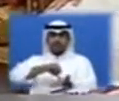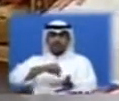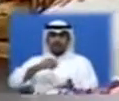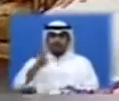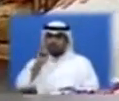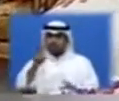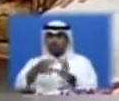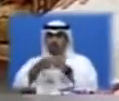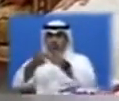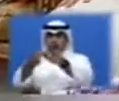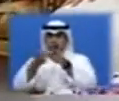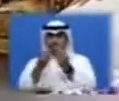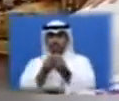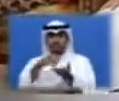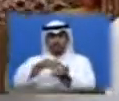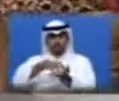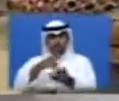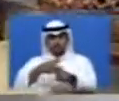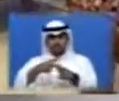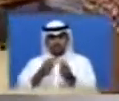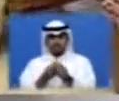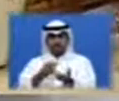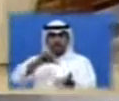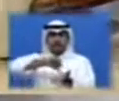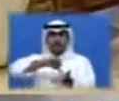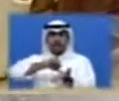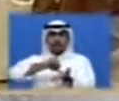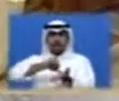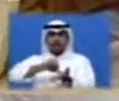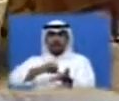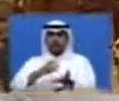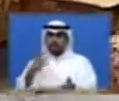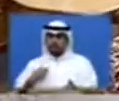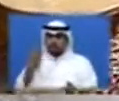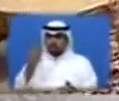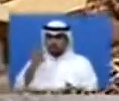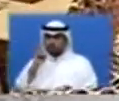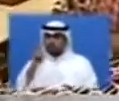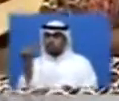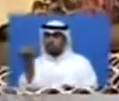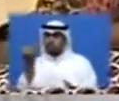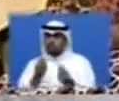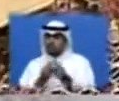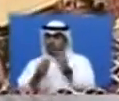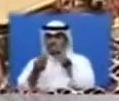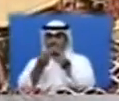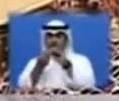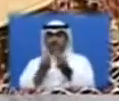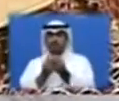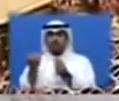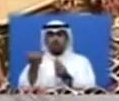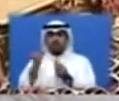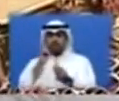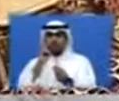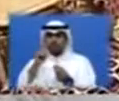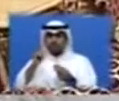علاقات تاريخية عريقة قوامها الاحترام المتبادل والتعاون البناء. وأشدد سموه على أهمية الدبلوماسية